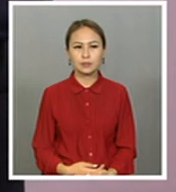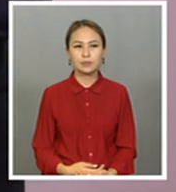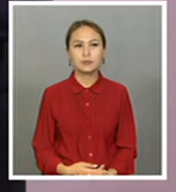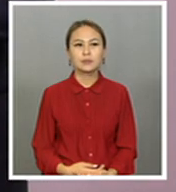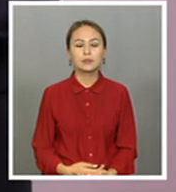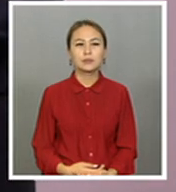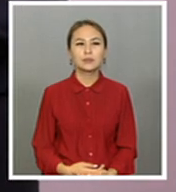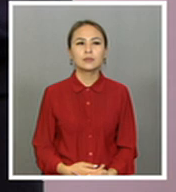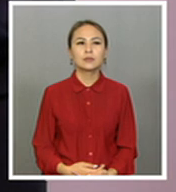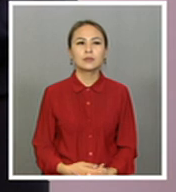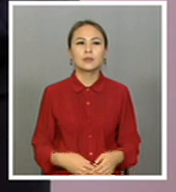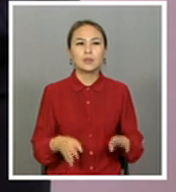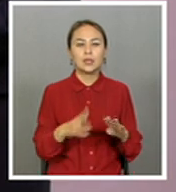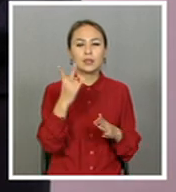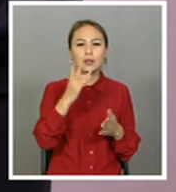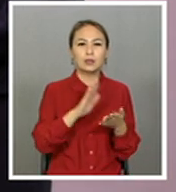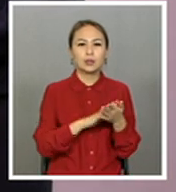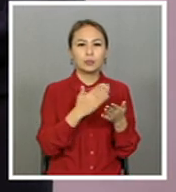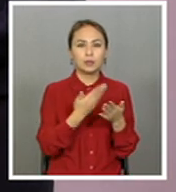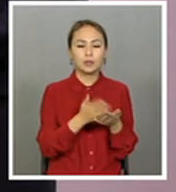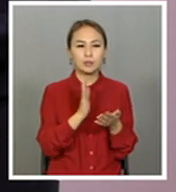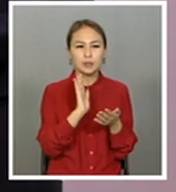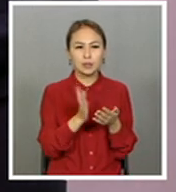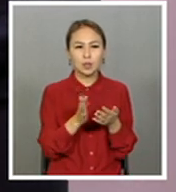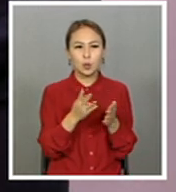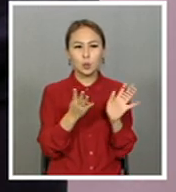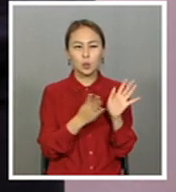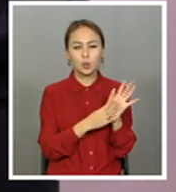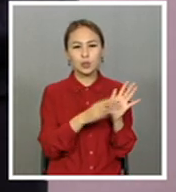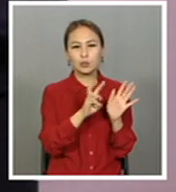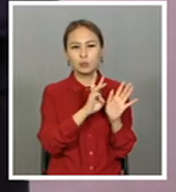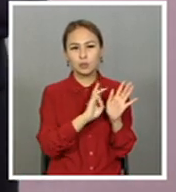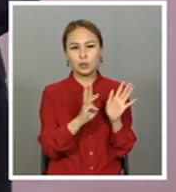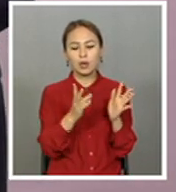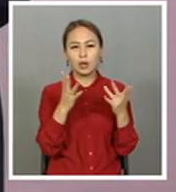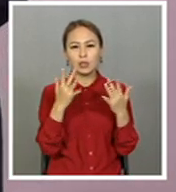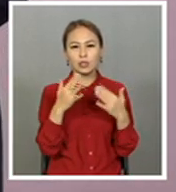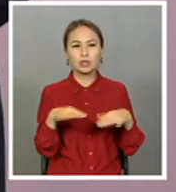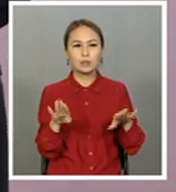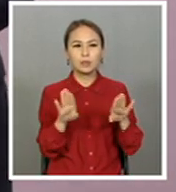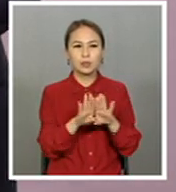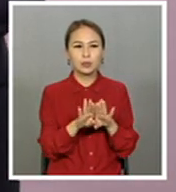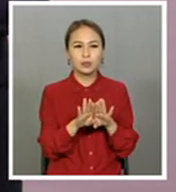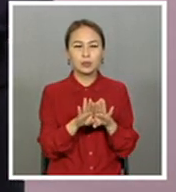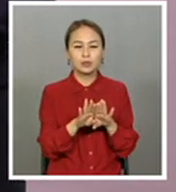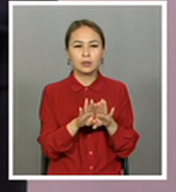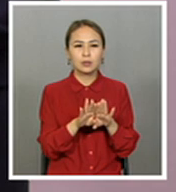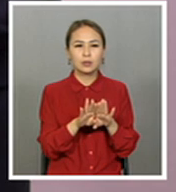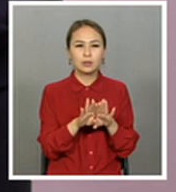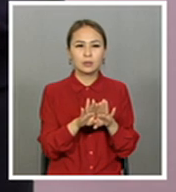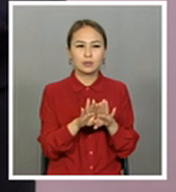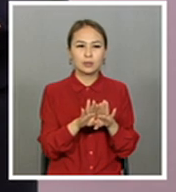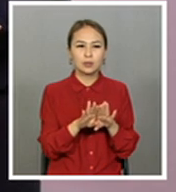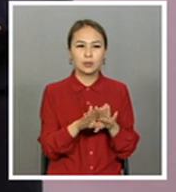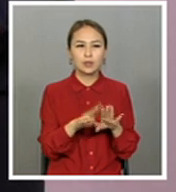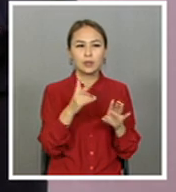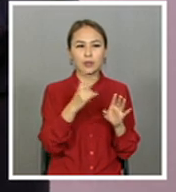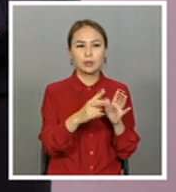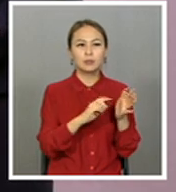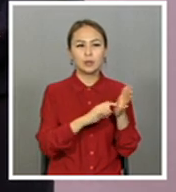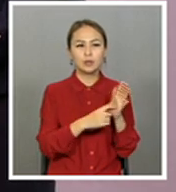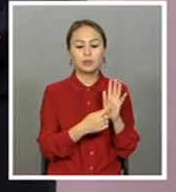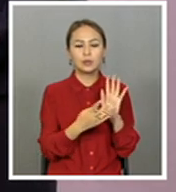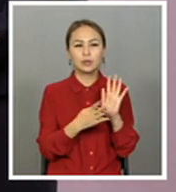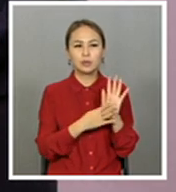2 құймақ пісірсе, 9 минутта қанша құймақ пісіретінін анықтаймыз. 2 мен 9-дың